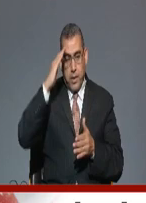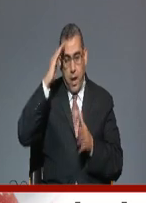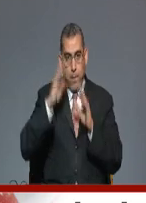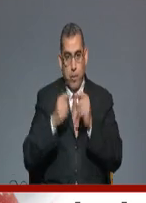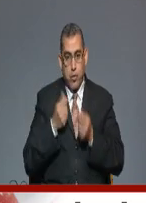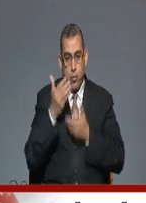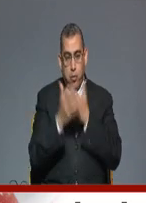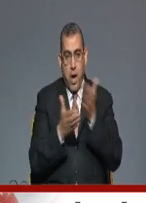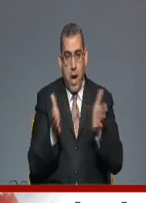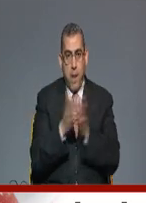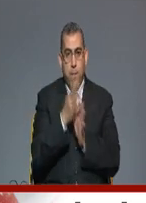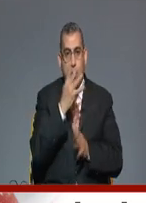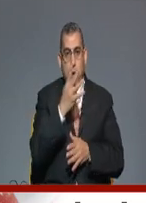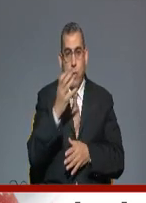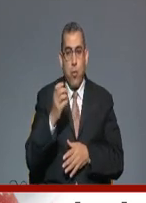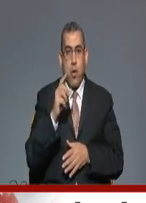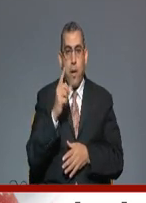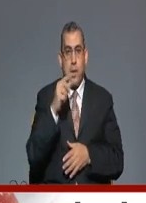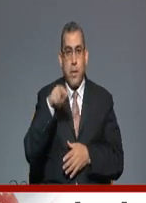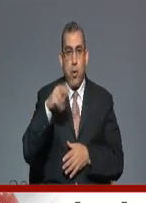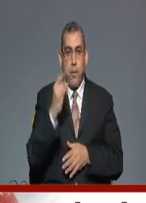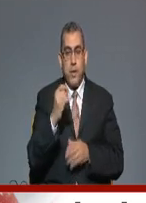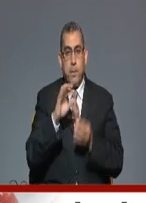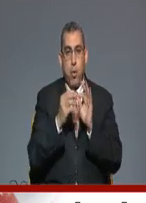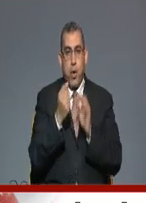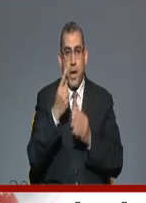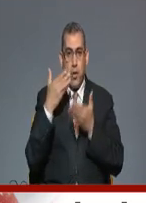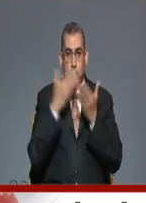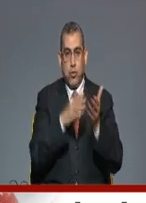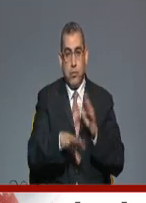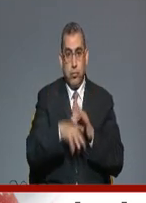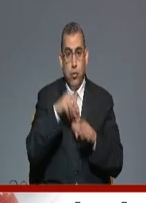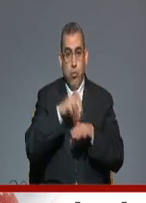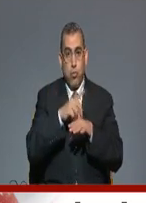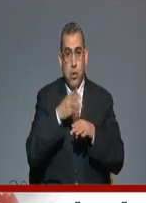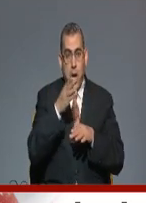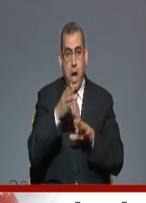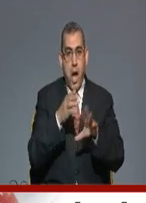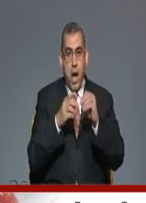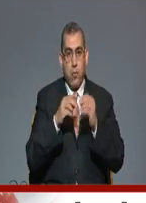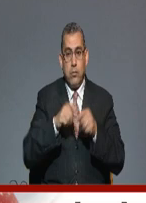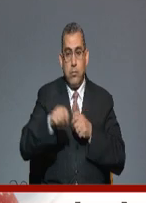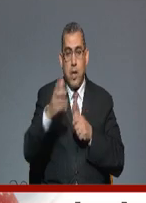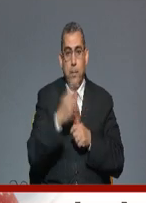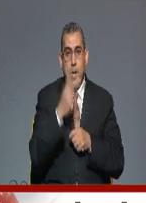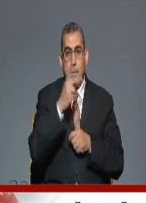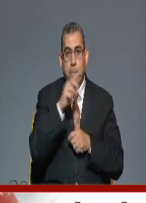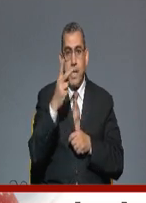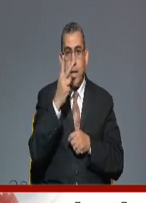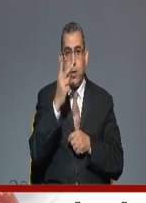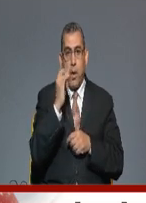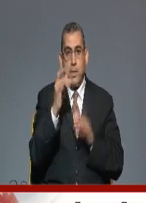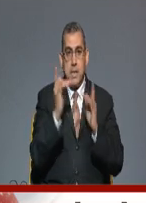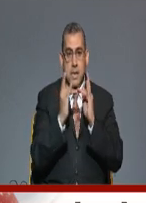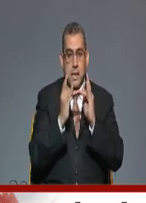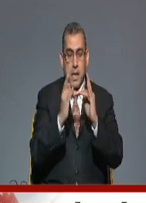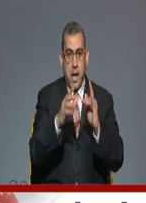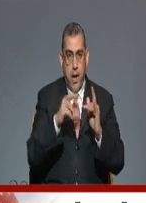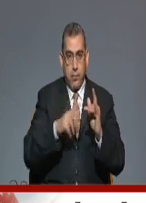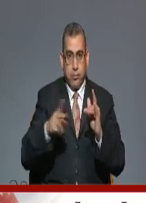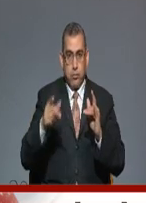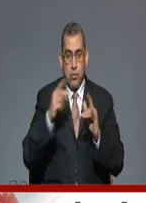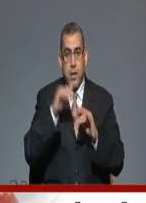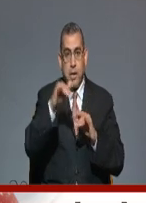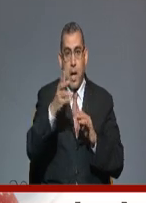بتكلفة حوالي 458 مليون جنيه. المستشفى تحتوي على 252 سرير نوعي،